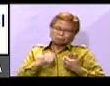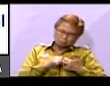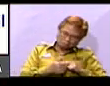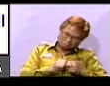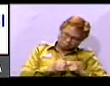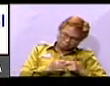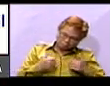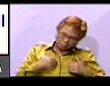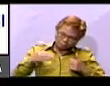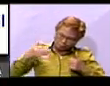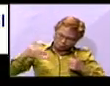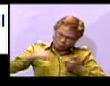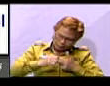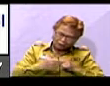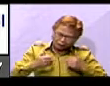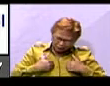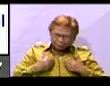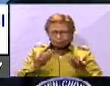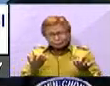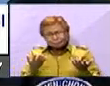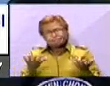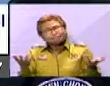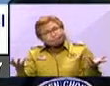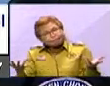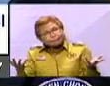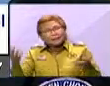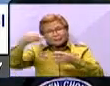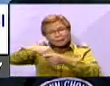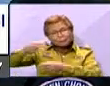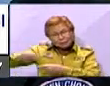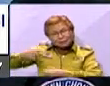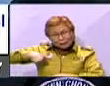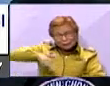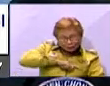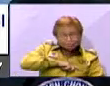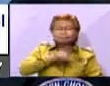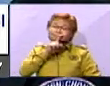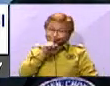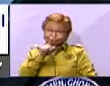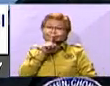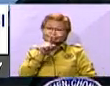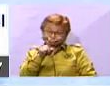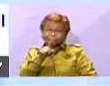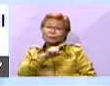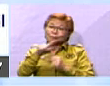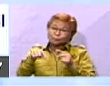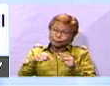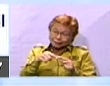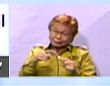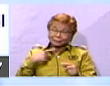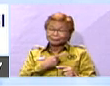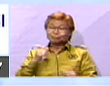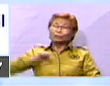di masa ke semasa dan sebagainya tetapi umumnya dalam sejarah kita memanglah bila kita